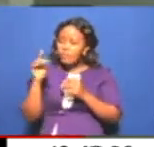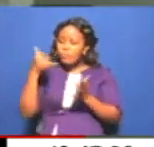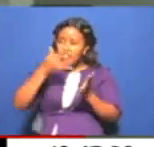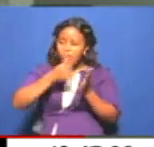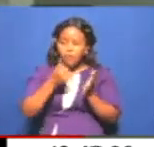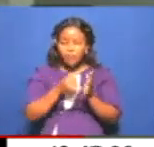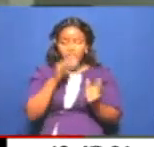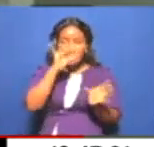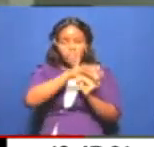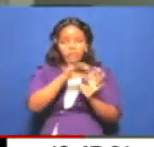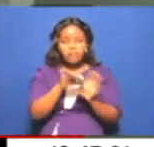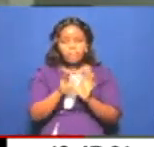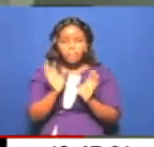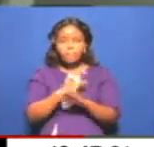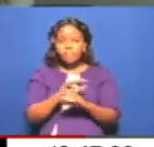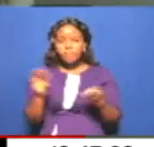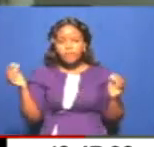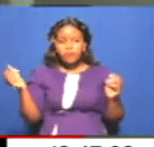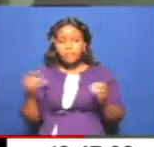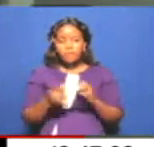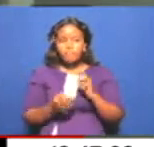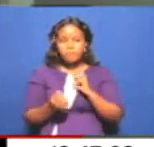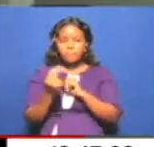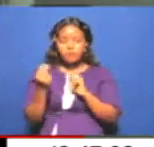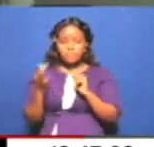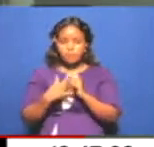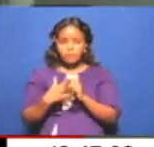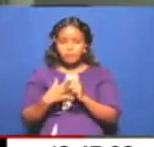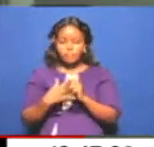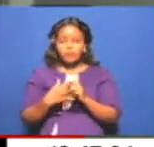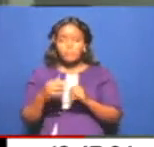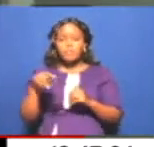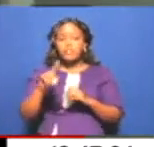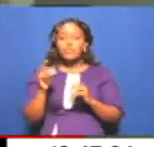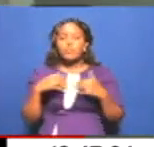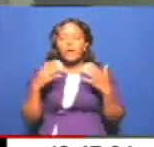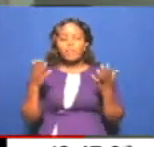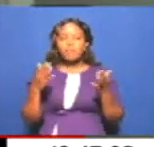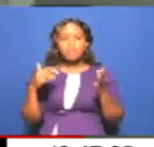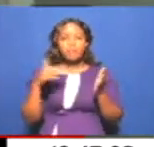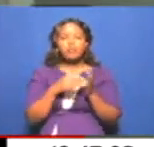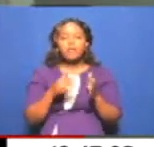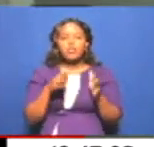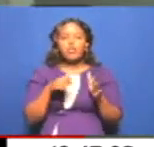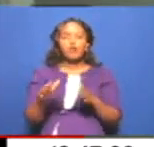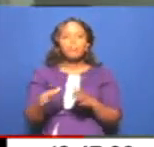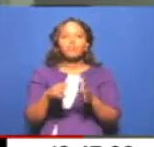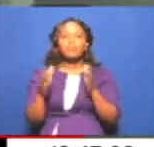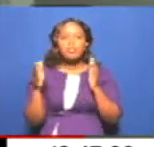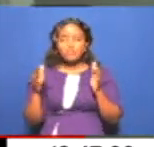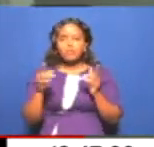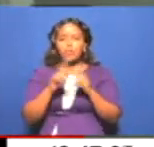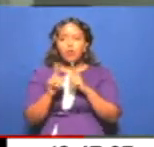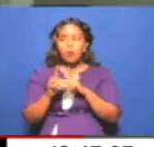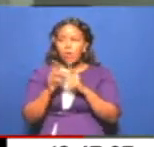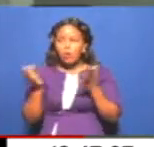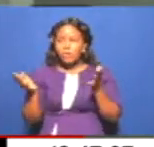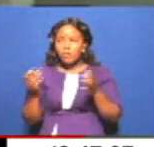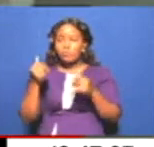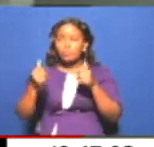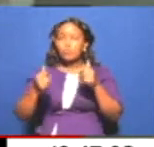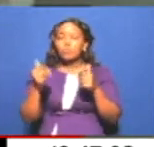of August, then you have denied yourself probably an opportunity. Kuna ule tu mweke ule adimu